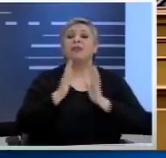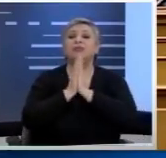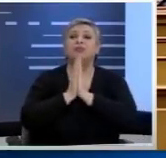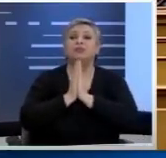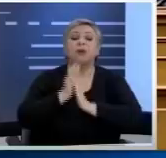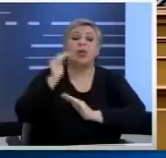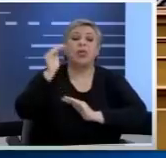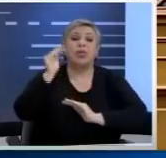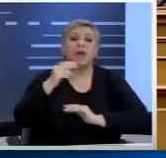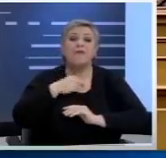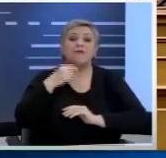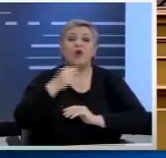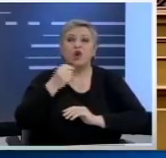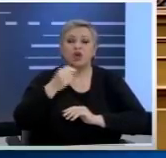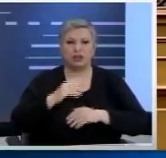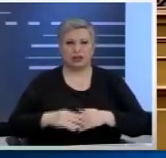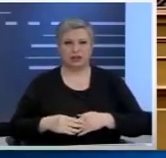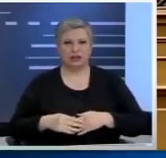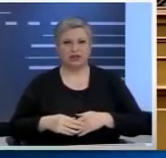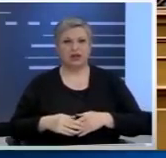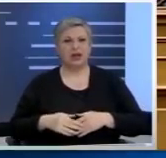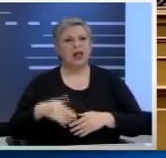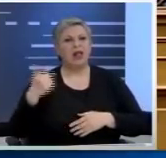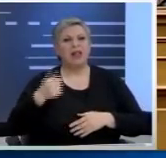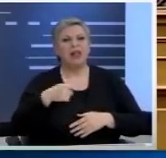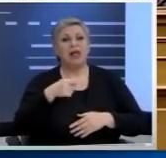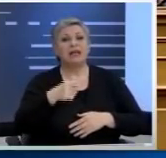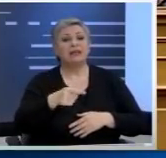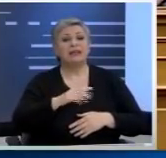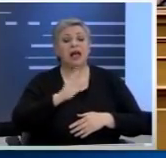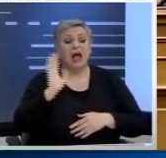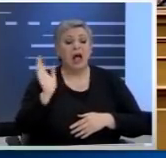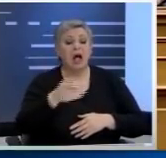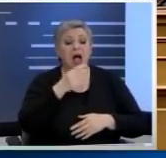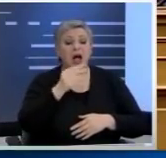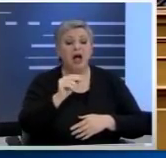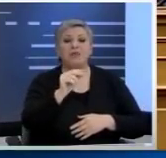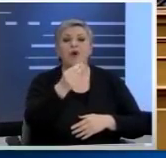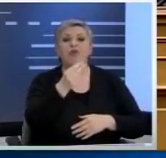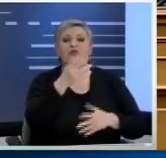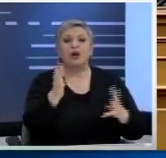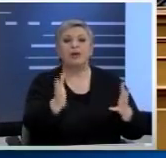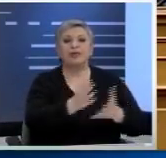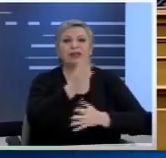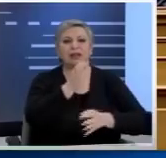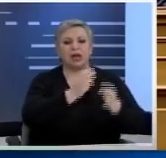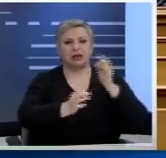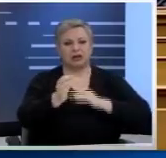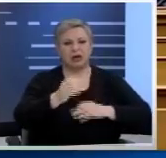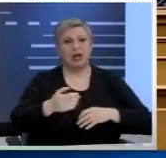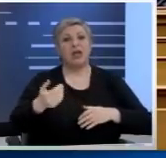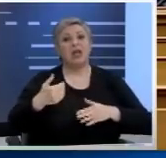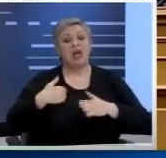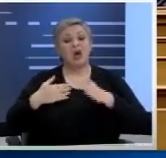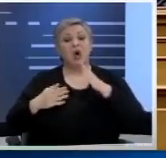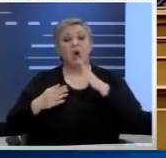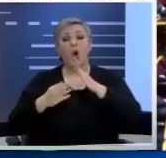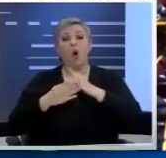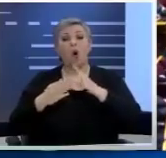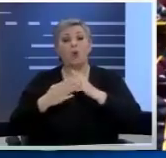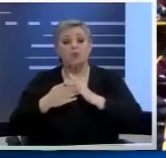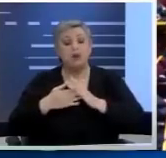Κατεβάστε τον τόνο της φωνής σας. Όταν μιλάει κάποιος συνάδελφος, παρακαλώ πολύ, επιβάλλουμε εμείς την τάξη. Σας παρακαλώ. Όταν οι